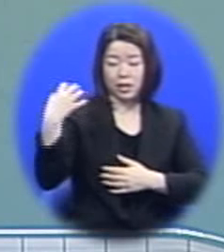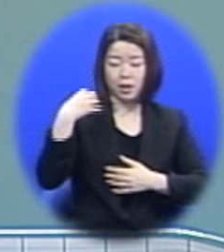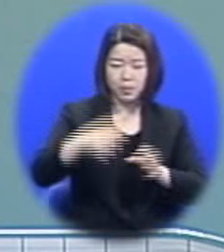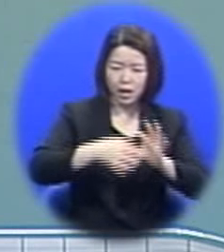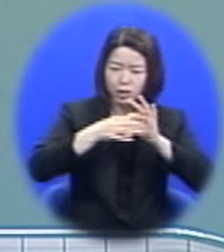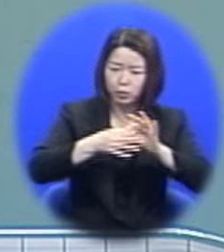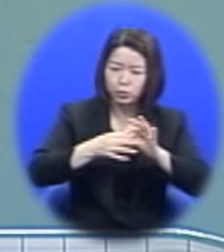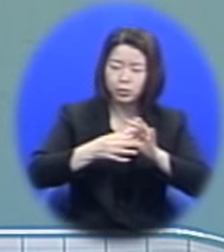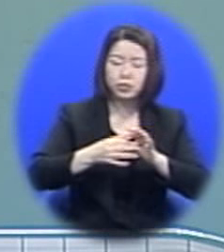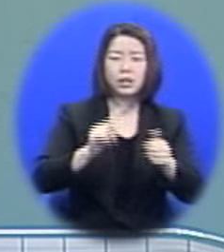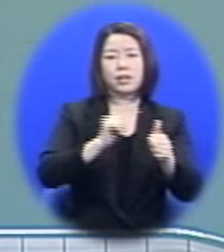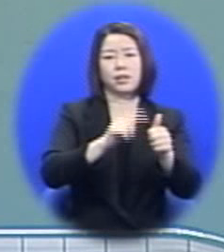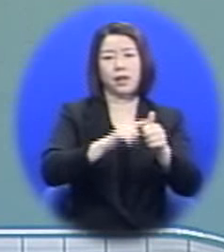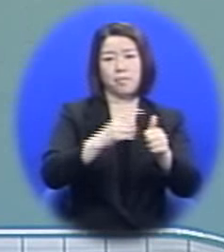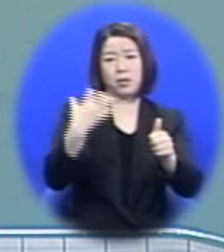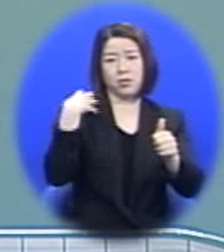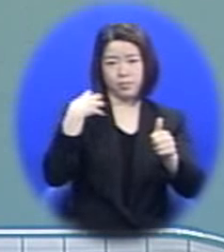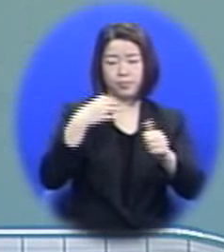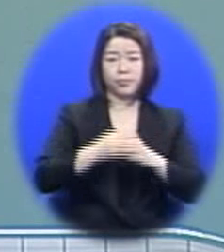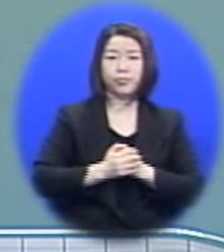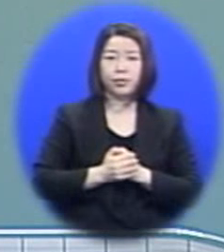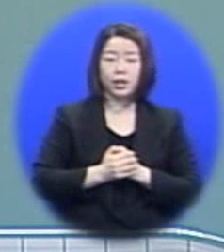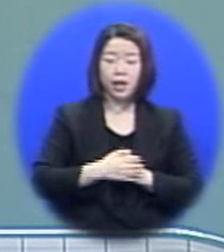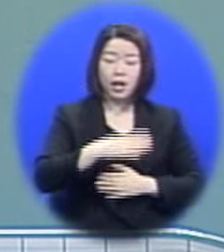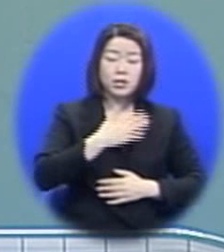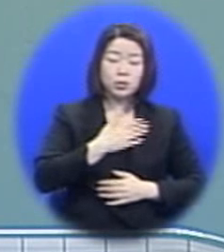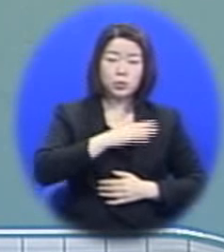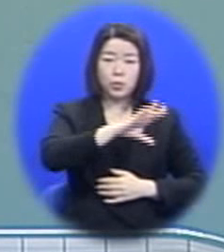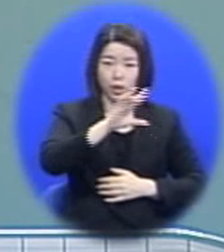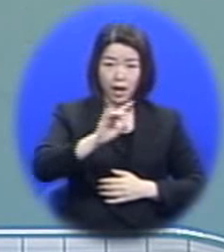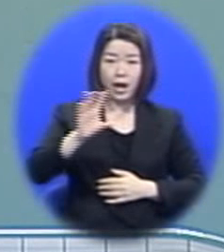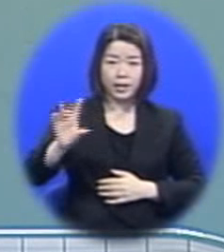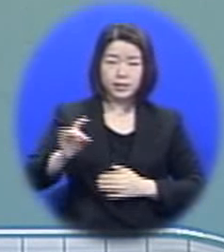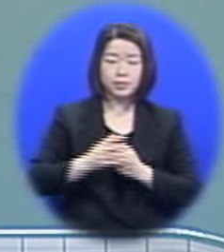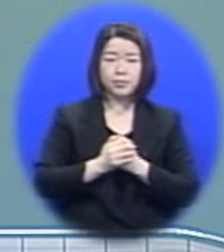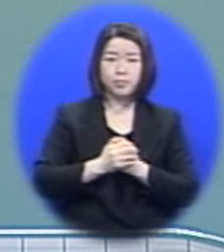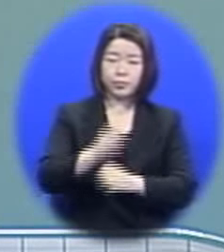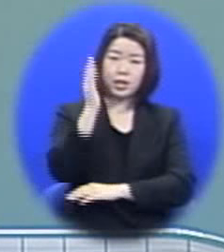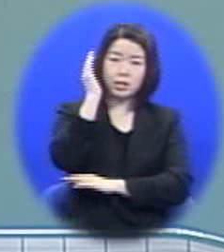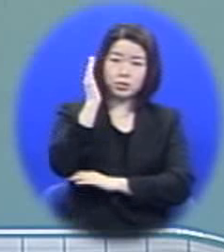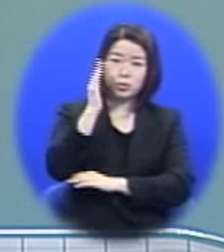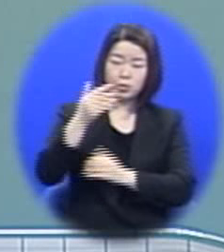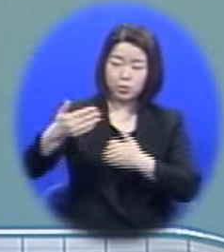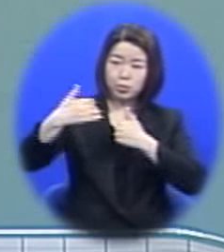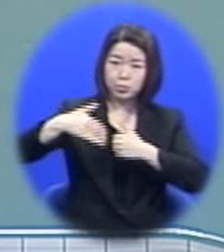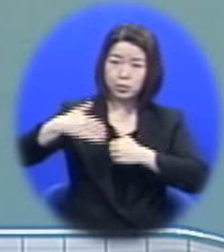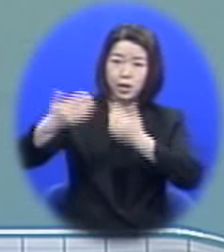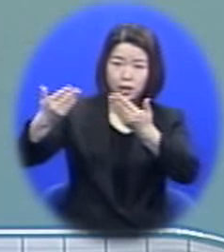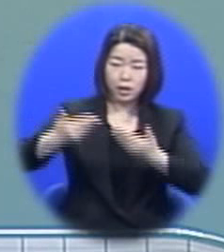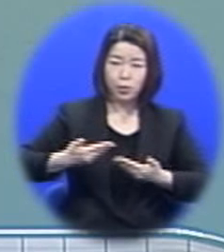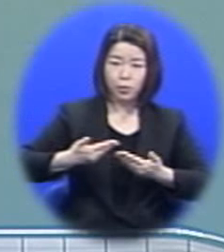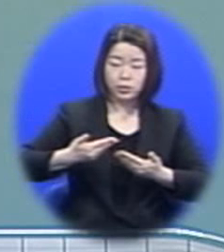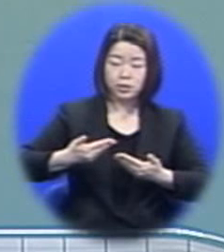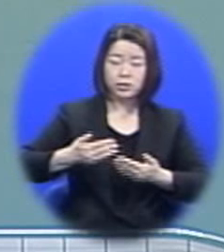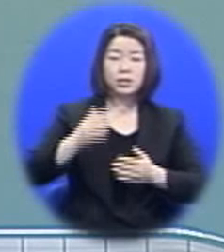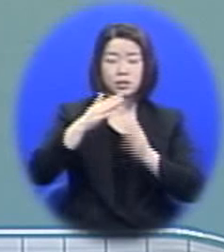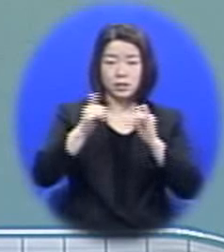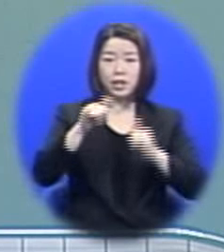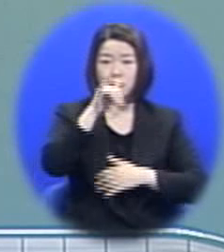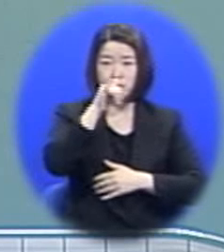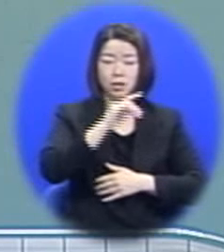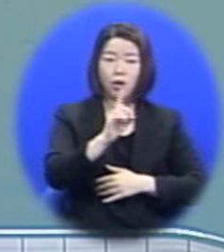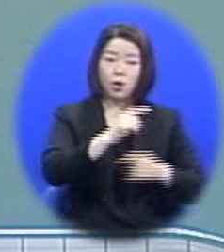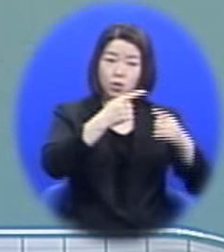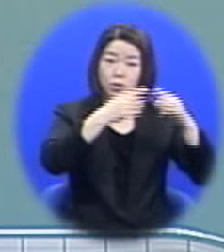남편이 해야 돼요. 저도 이따금 설교 부탁을 해 오는 분들이 있으세요. 어느